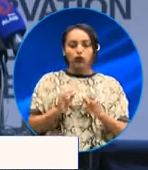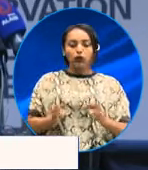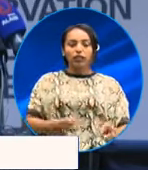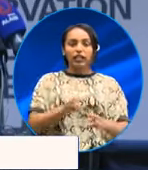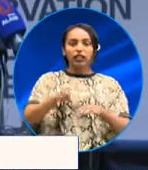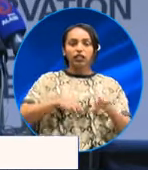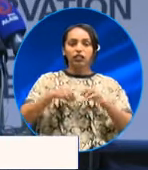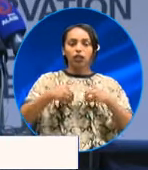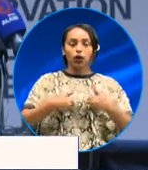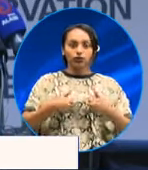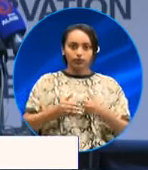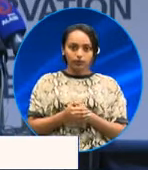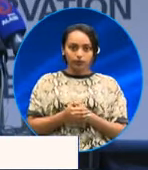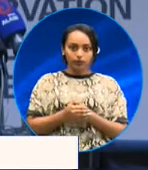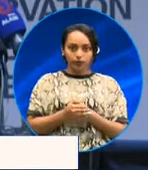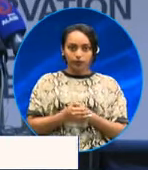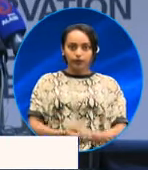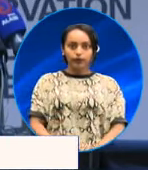መንገድ ተከናውኗል።